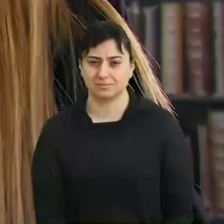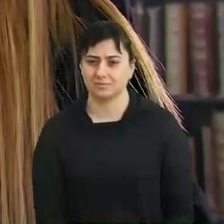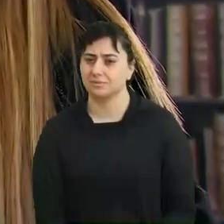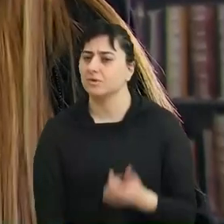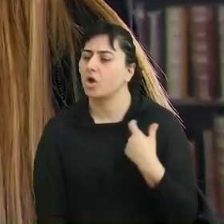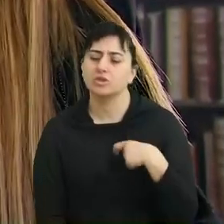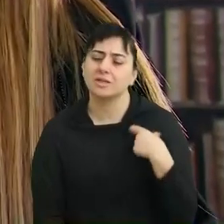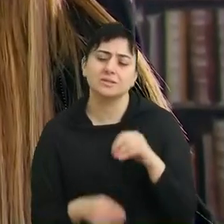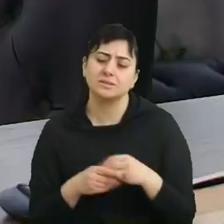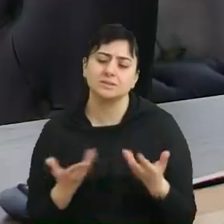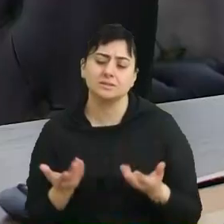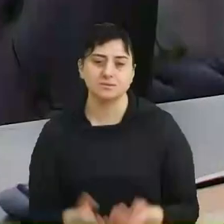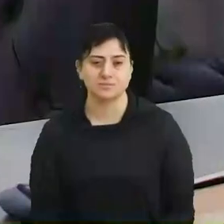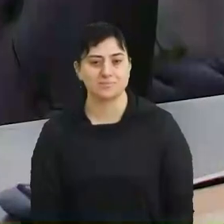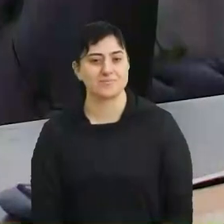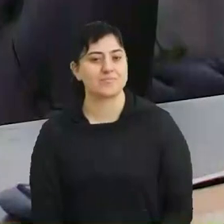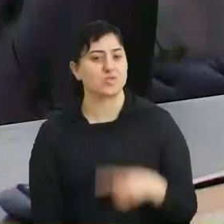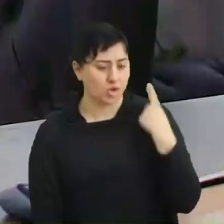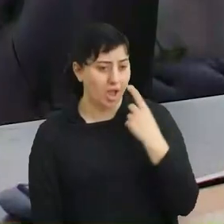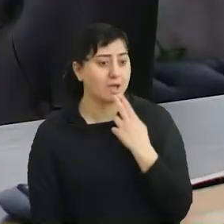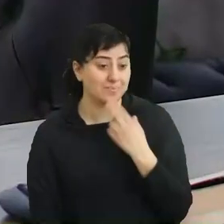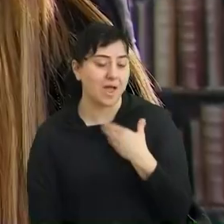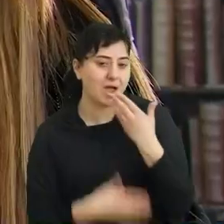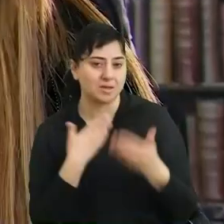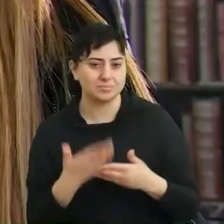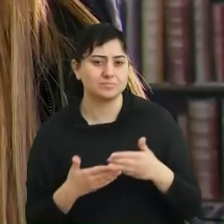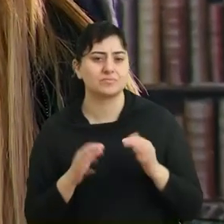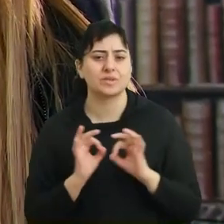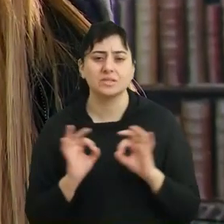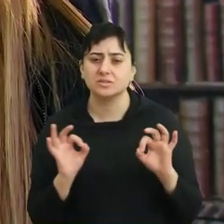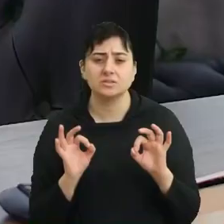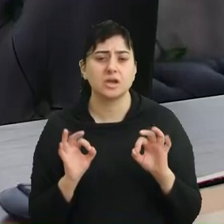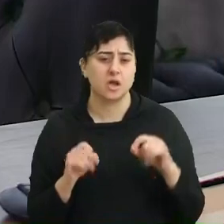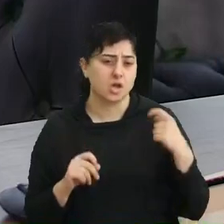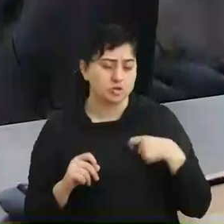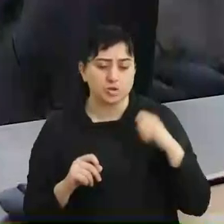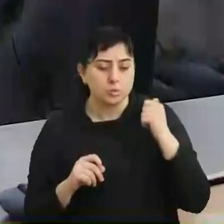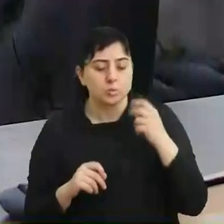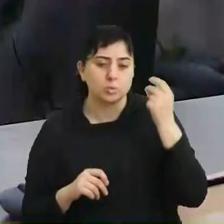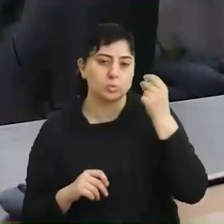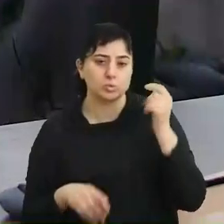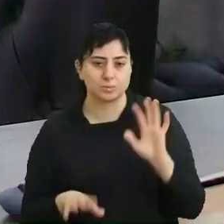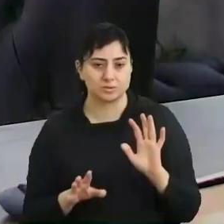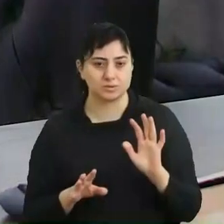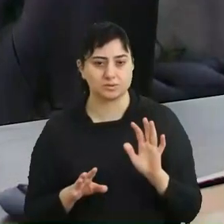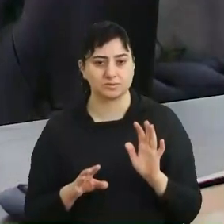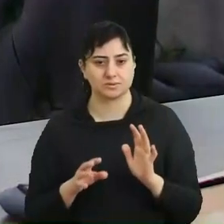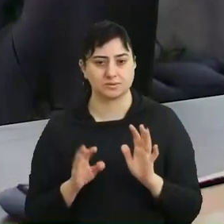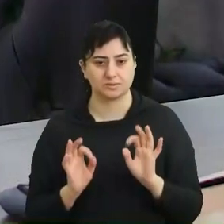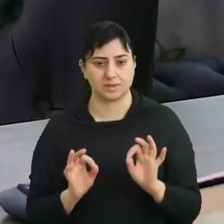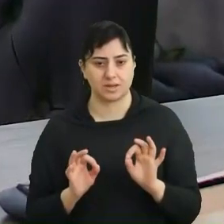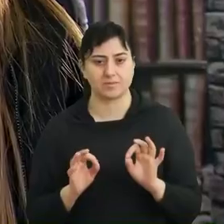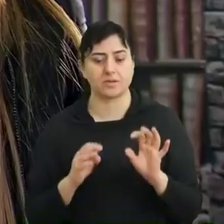Ne kadar özel sekreterisin? Ay şöyle Rüyam Hanım, anlatayım size. Hiçbir özel günümü unutmaz.